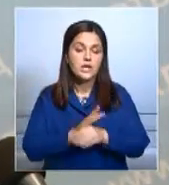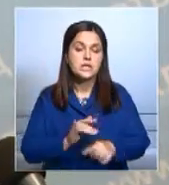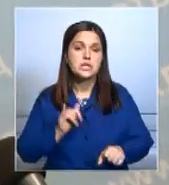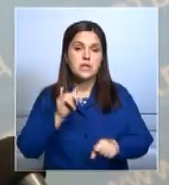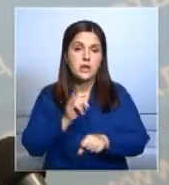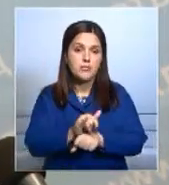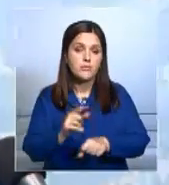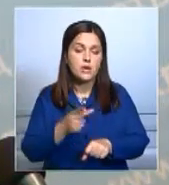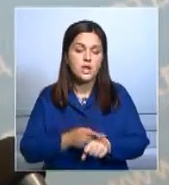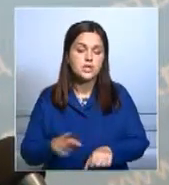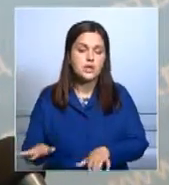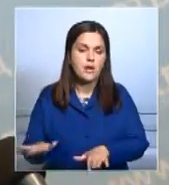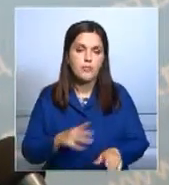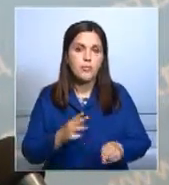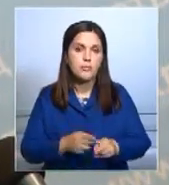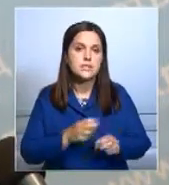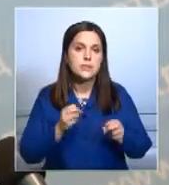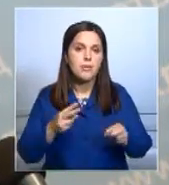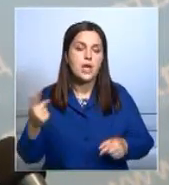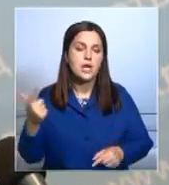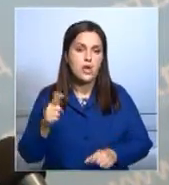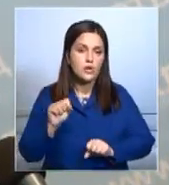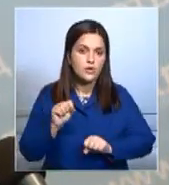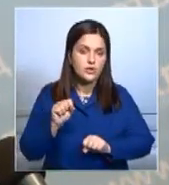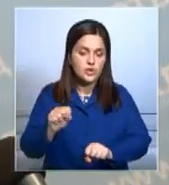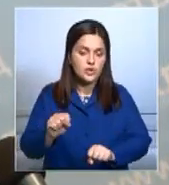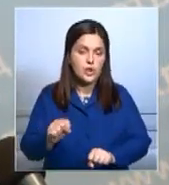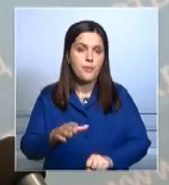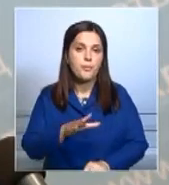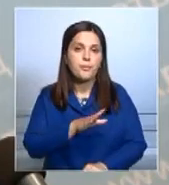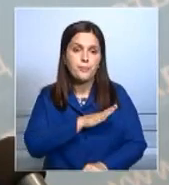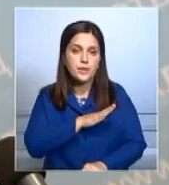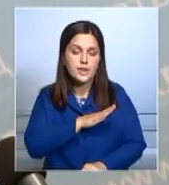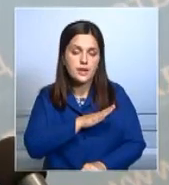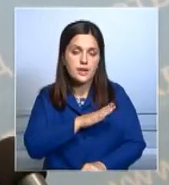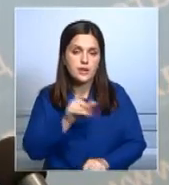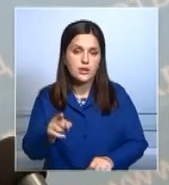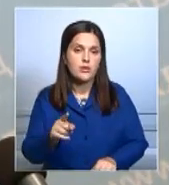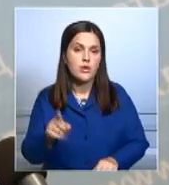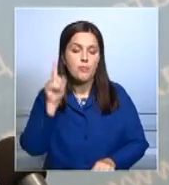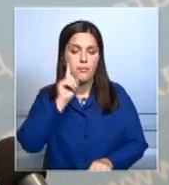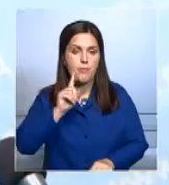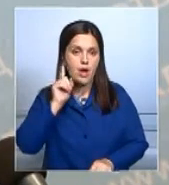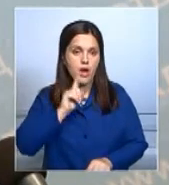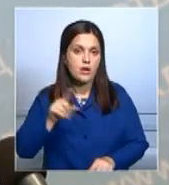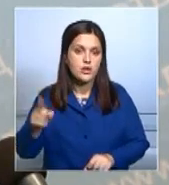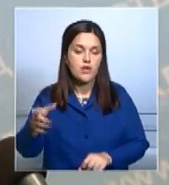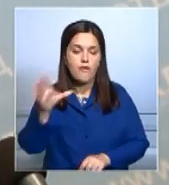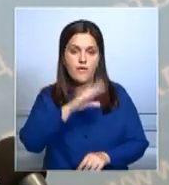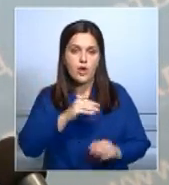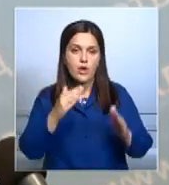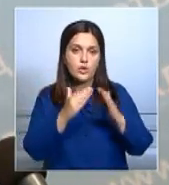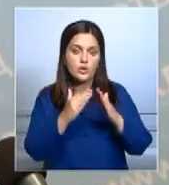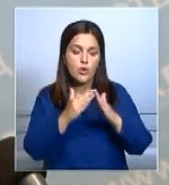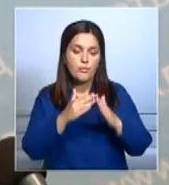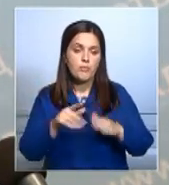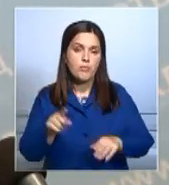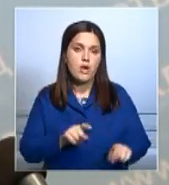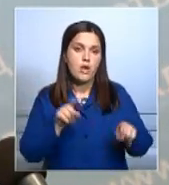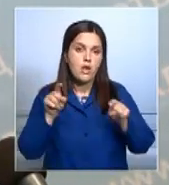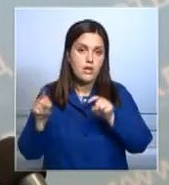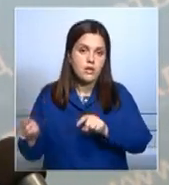предприняты максимальные меры безопасности граждан. Это была произведена осуществленная эвакуация жителей многоквартирного дома,